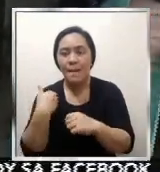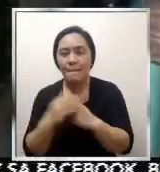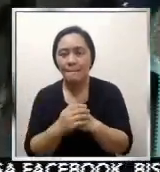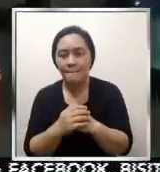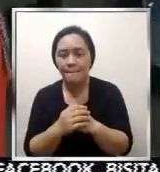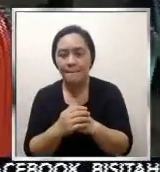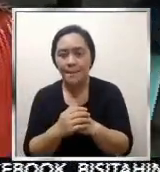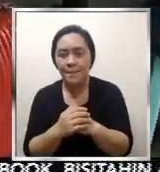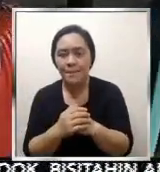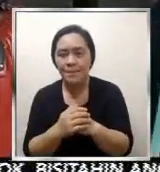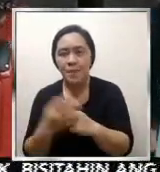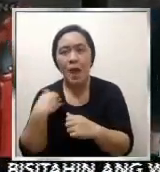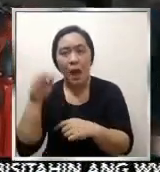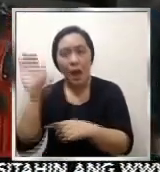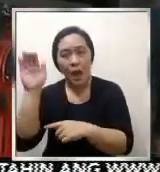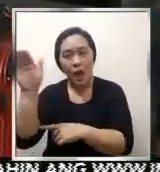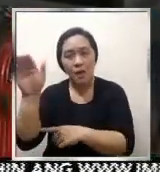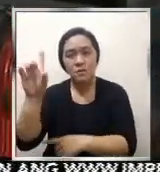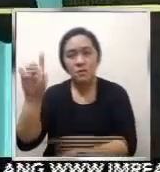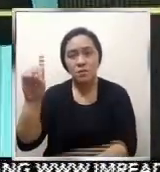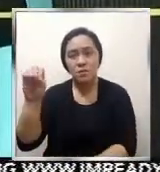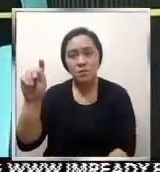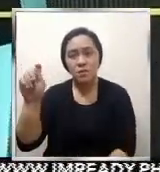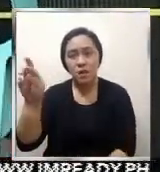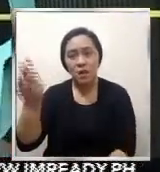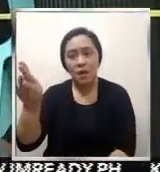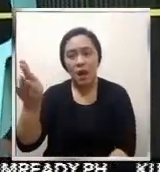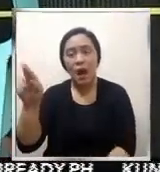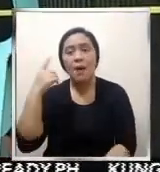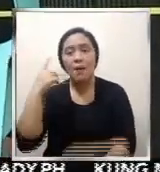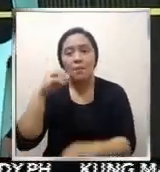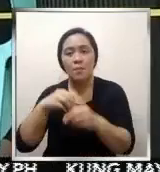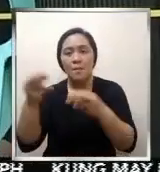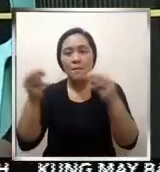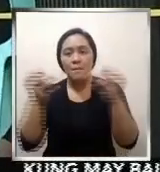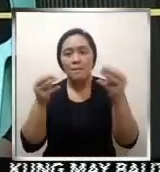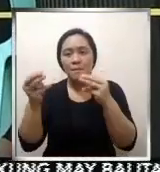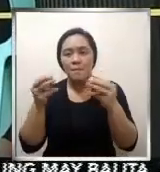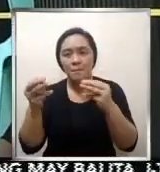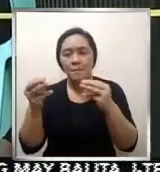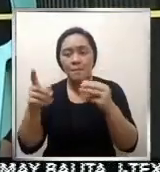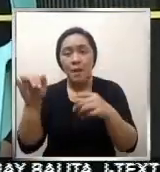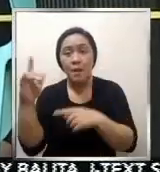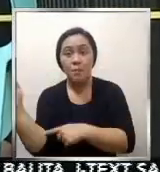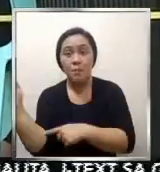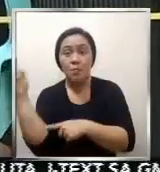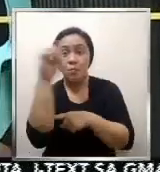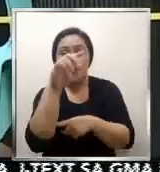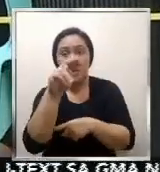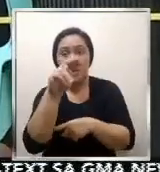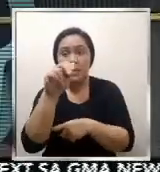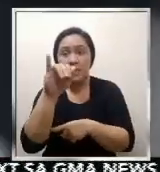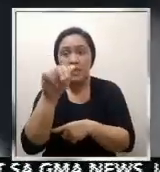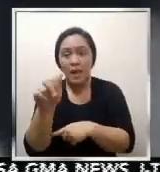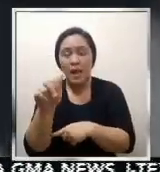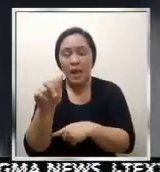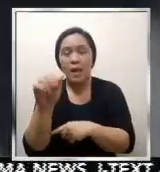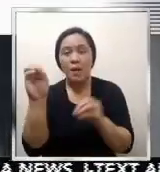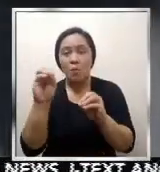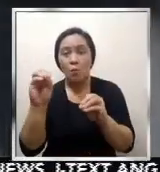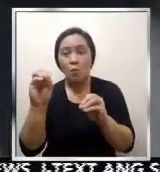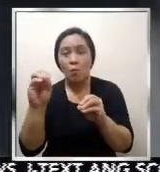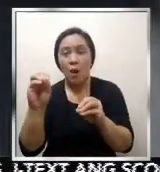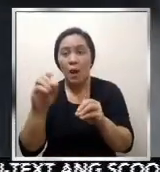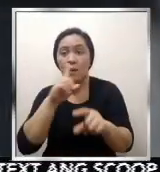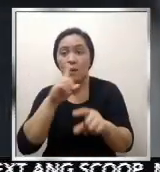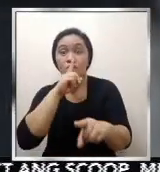ng DOTR at NAIA management sa publiko na huwag pupunta sa NAIA kung wala naman kayong confirmed flight ngayong araw. Pag hinayaan lang